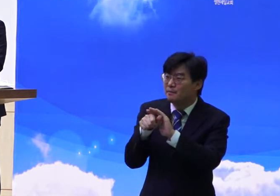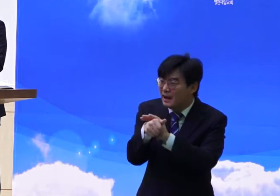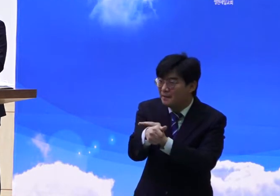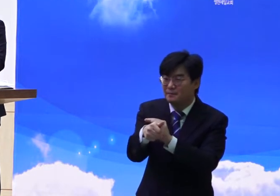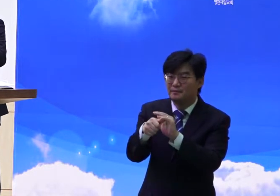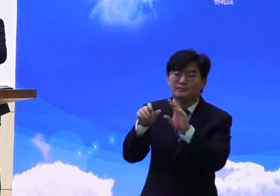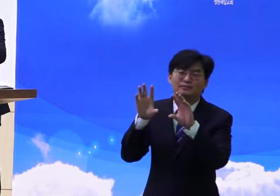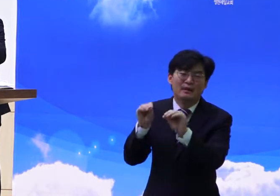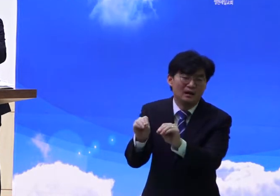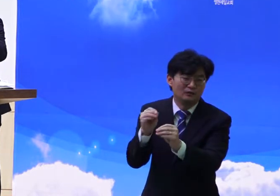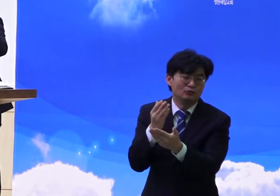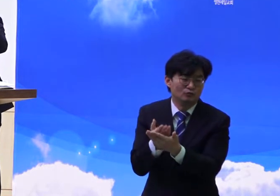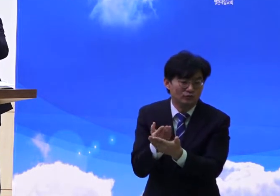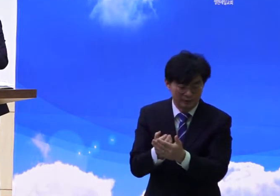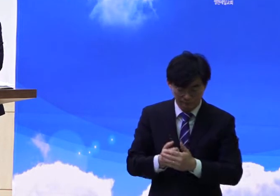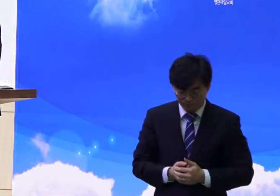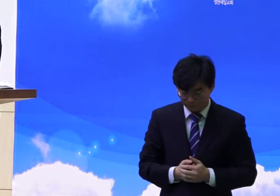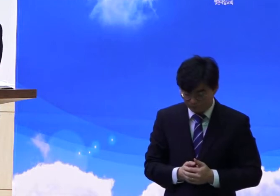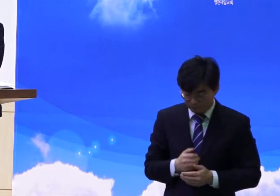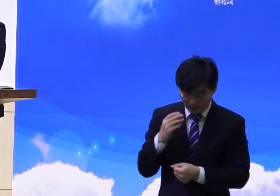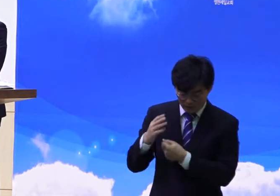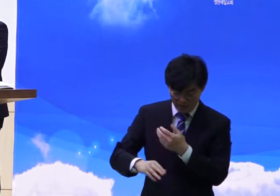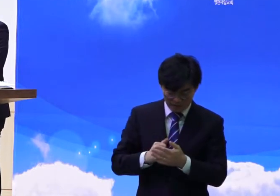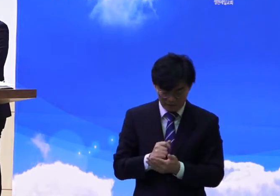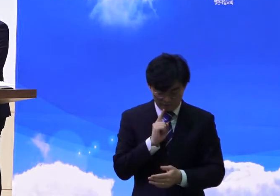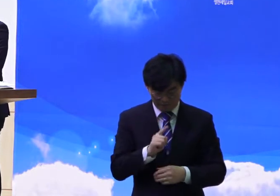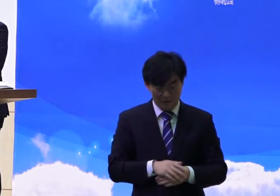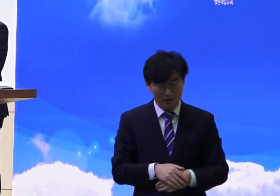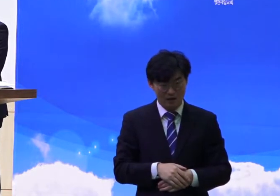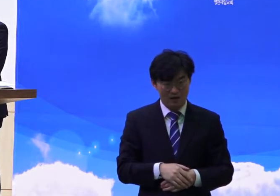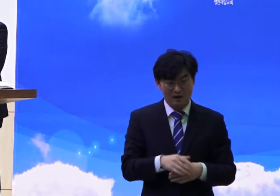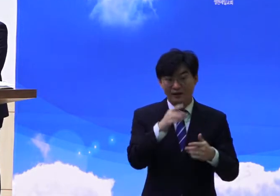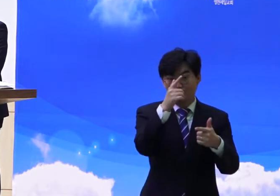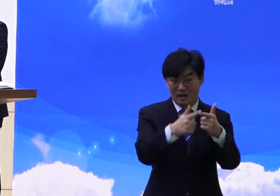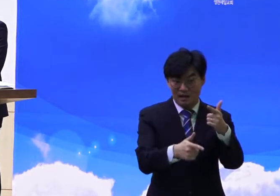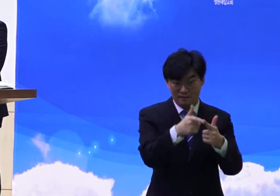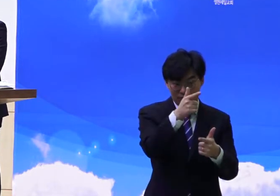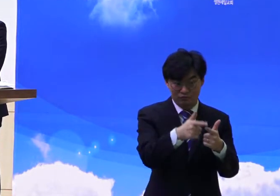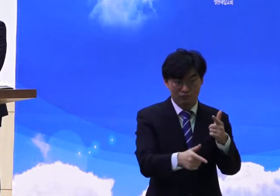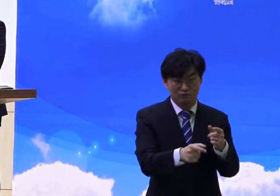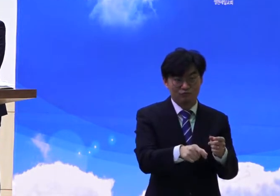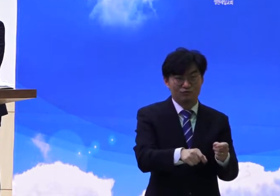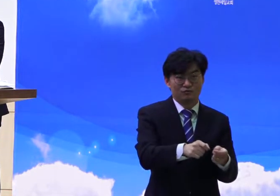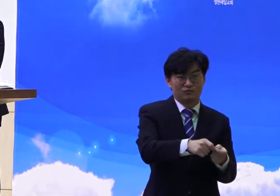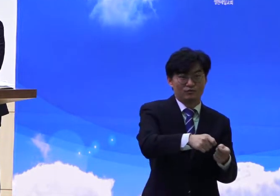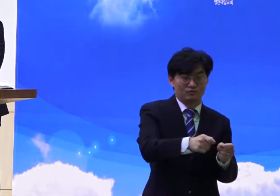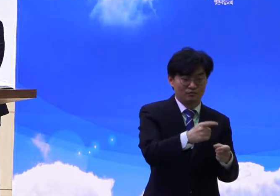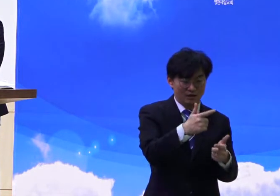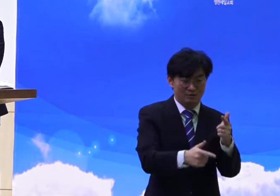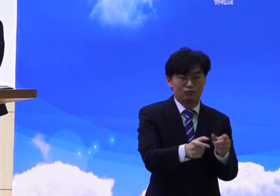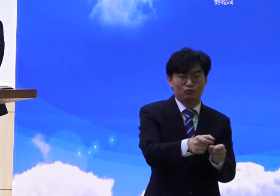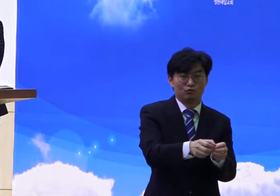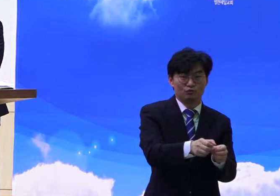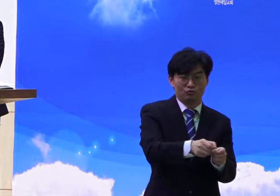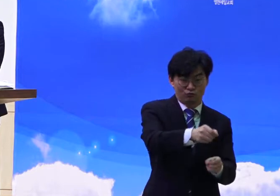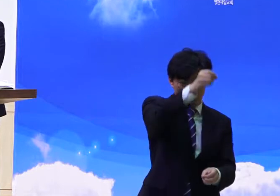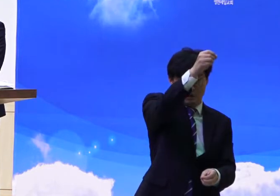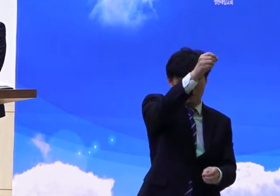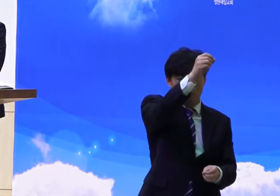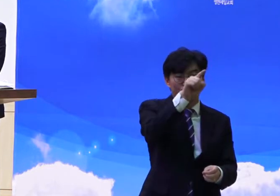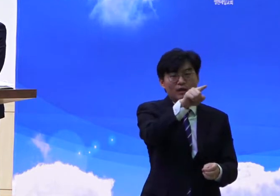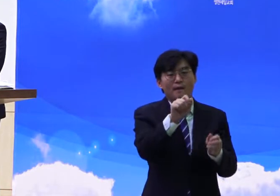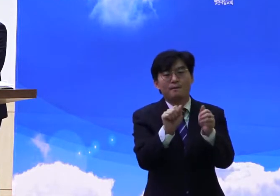모양을 만들고 장대에 매달아 주라고 하신 것이죠. 그리고 그 뱀을 보는 사람마다 살리라